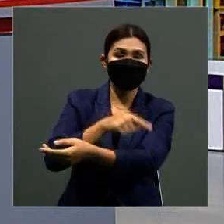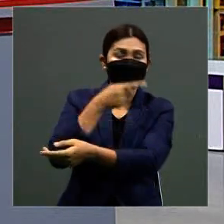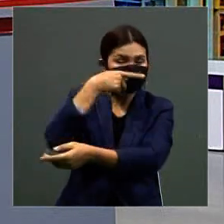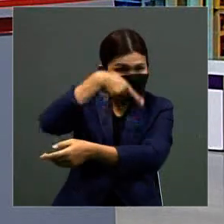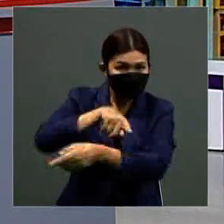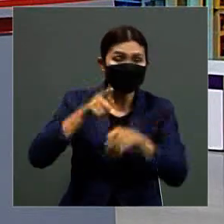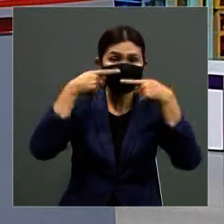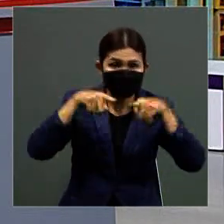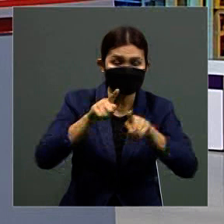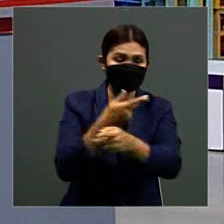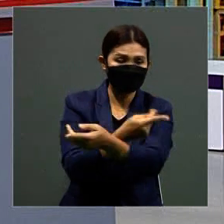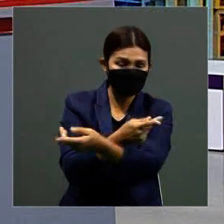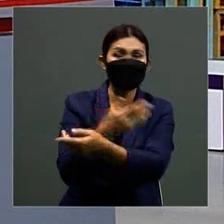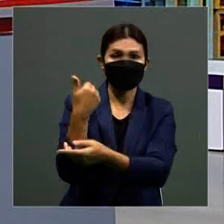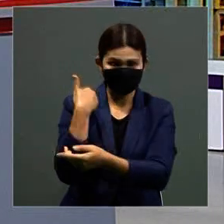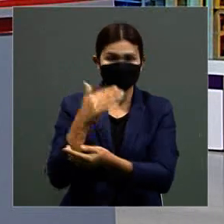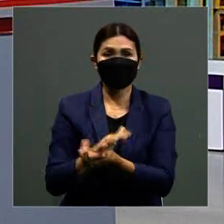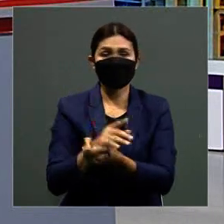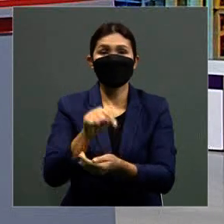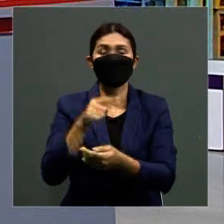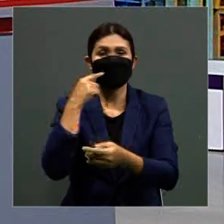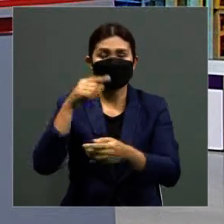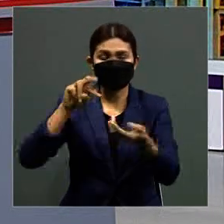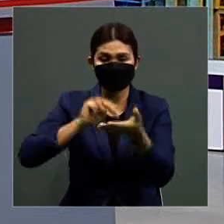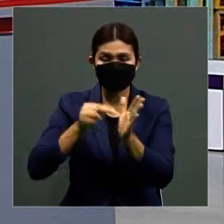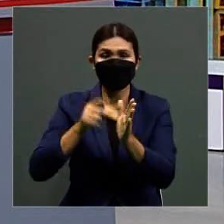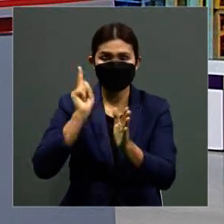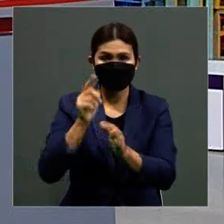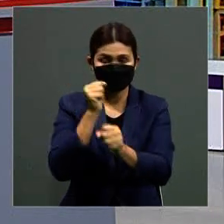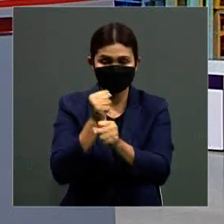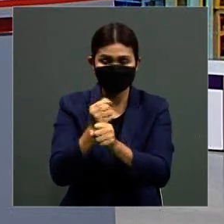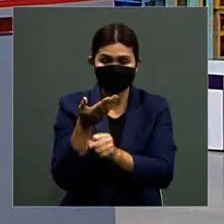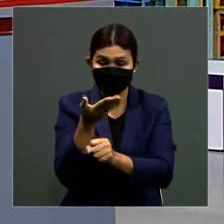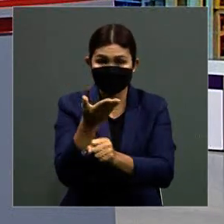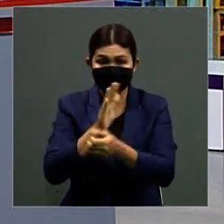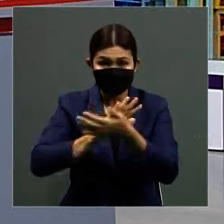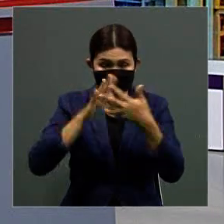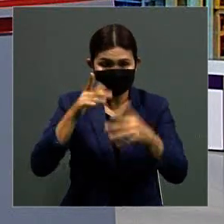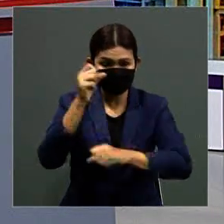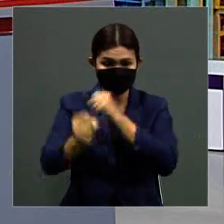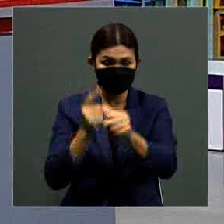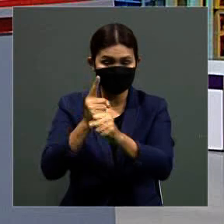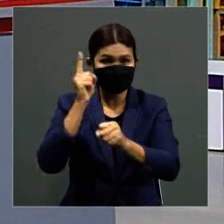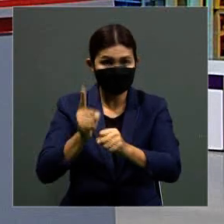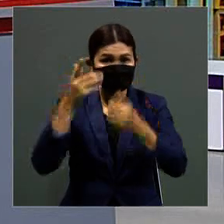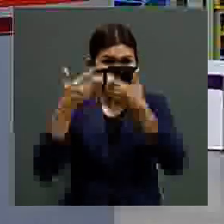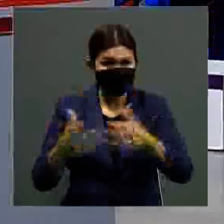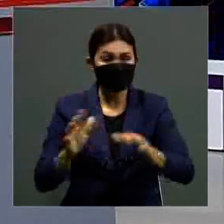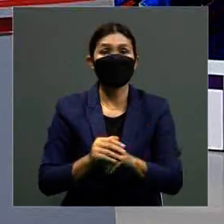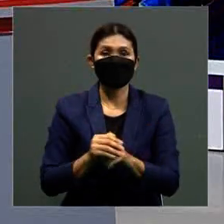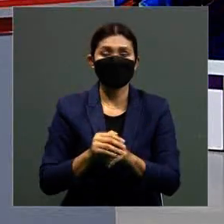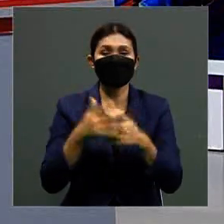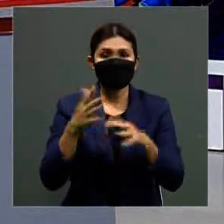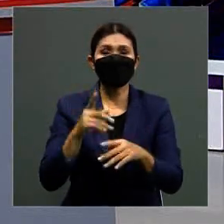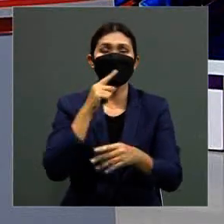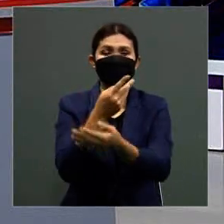ที่จะมีการเสนอโครงการเเขาบอกว่าเป็นลักษณะควิกวินก็คือต้องแล้วเสร็จเนี่ยภายในระยะเวลา 1ปีด้วยกันนะคะ 1ปีอย่างที่บอกว่านอก